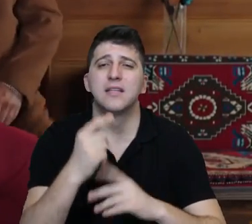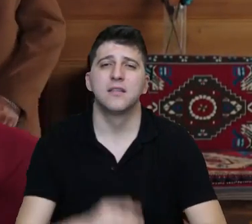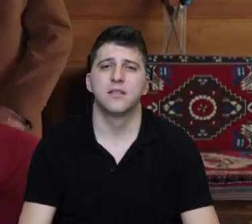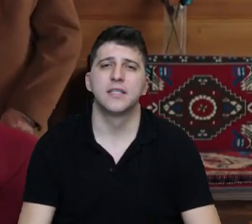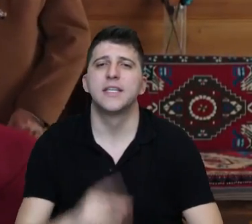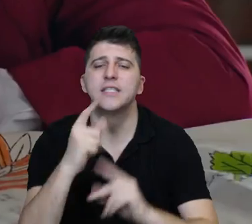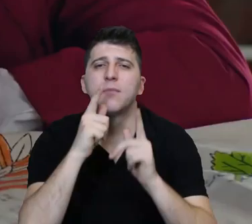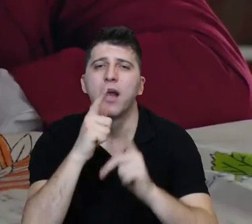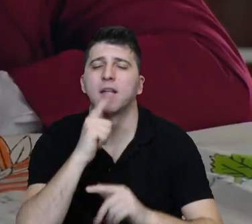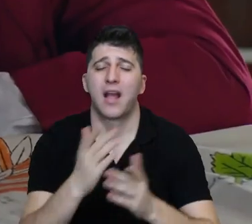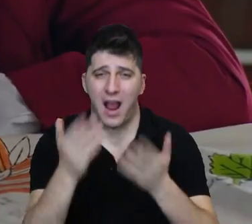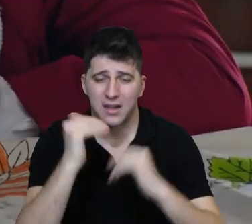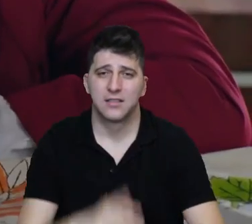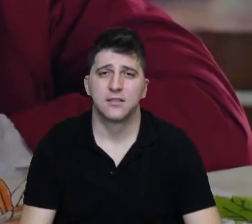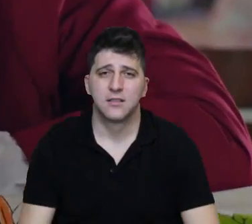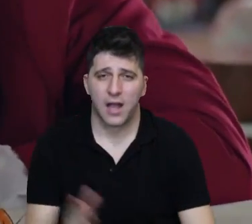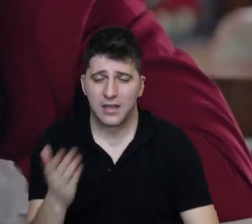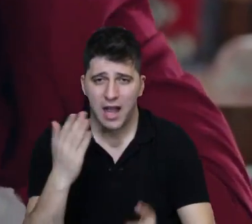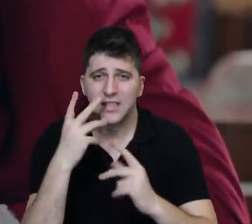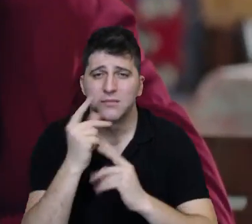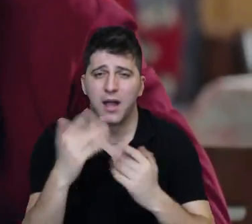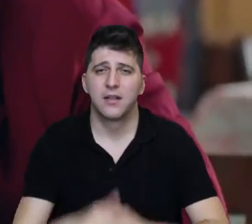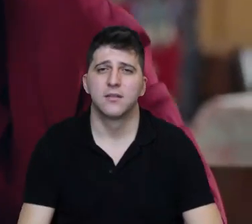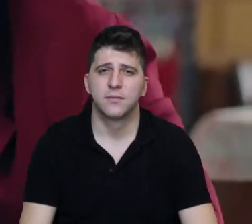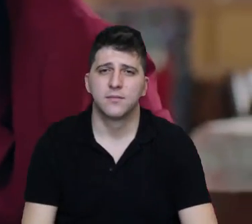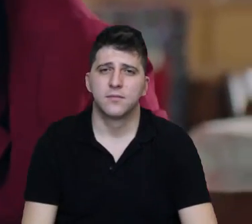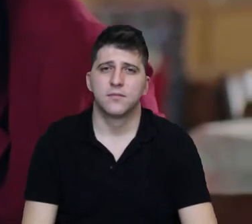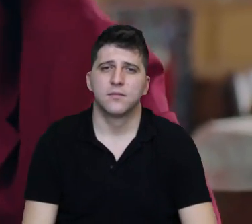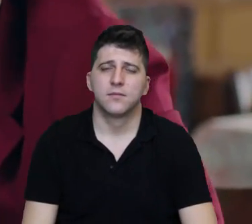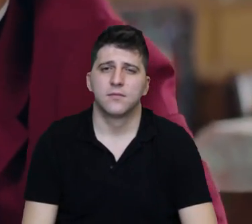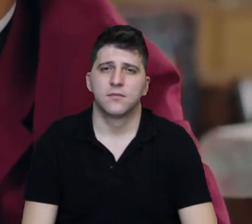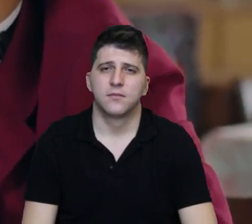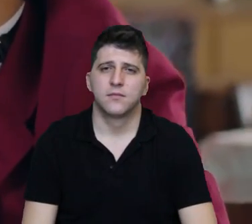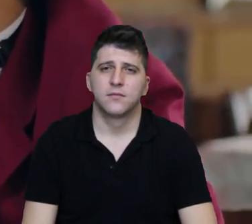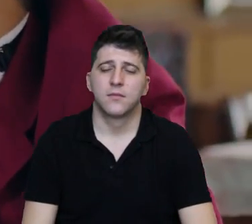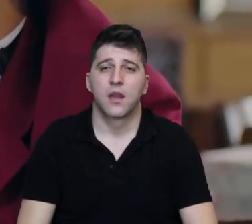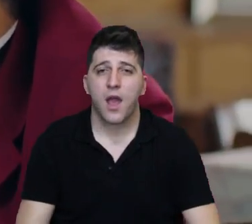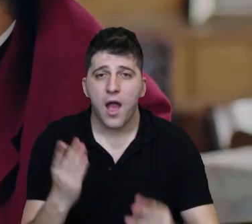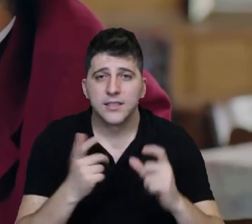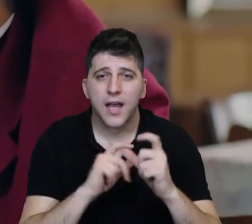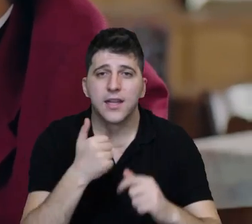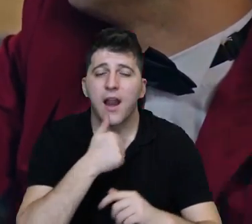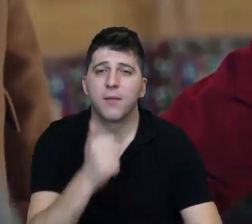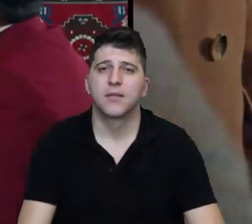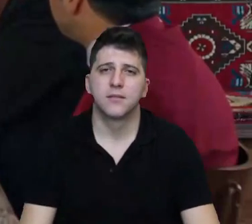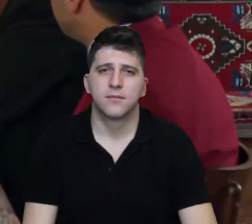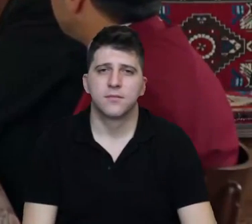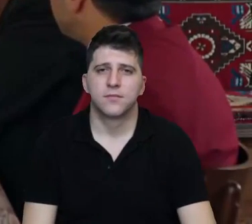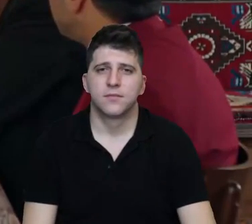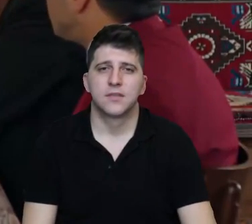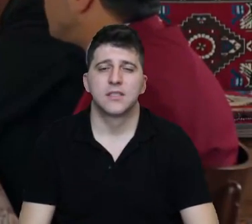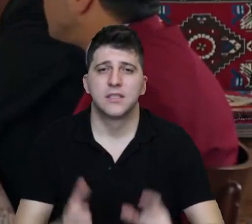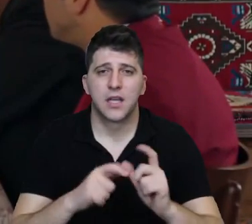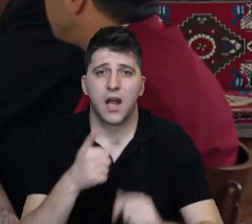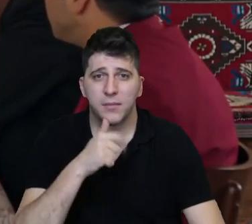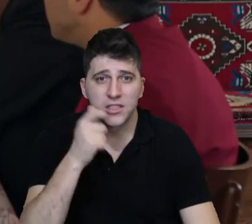Bekledi. İsmail. Kalk. İsmail hadi kalk yavrum. İsmail. Kafasını kaldırıp Santral'e baktı. Aa Santral abi. Santral